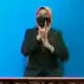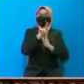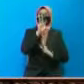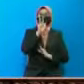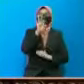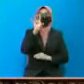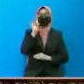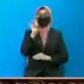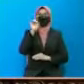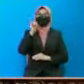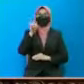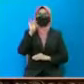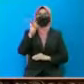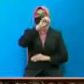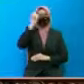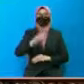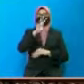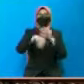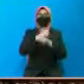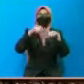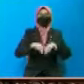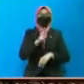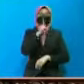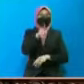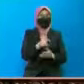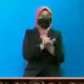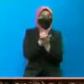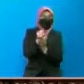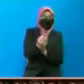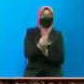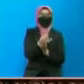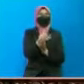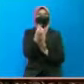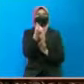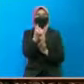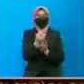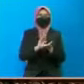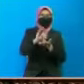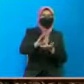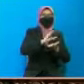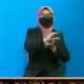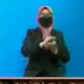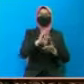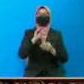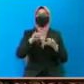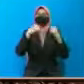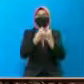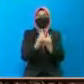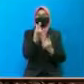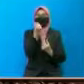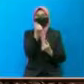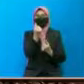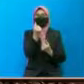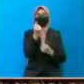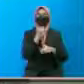80800 tahun ini lagi mematikan ketulusan perbelanjaan sepanjang krisis penyedih ini kumpulan uang Hobbit atau